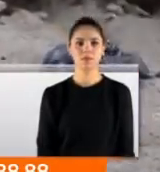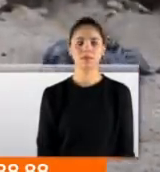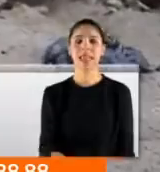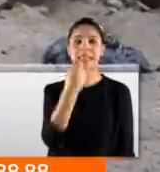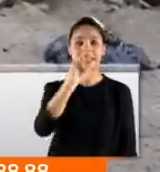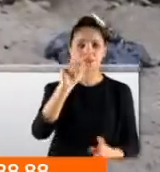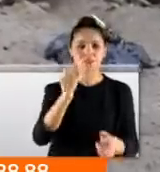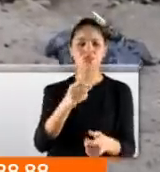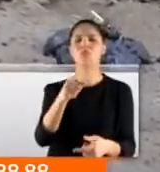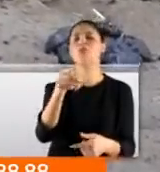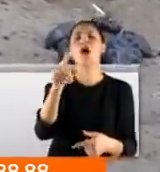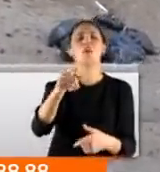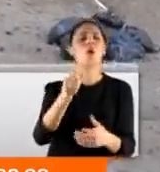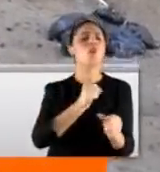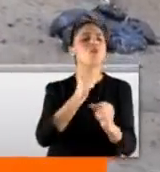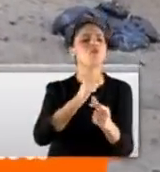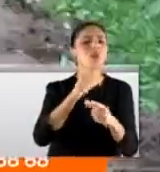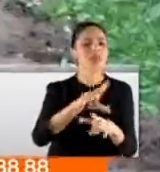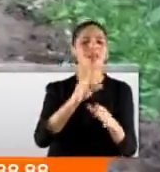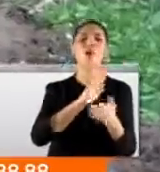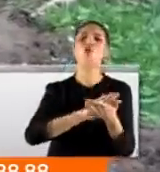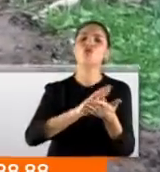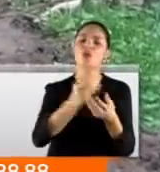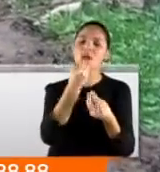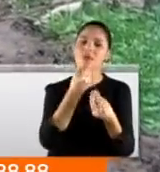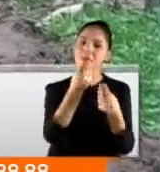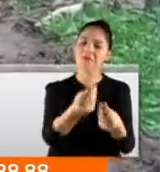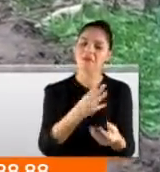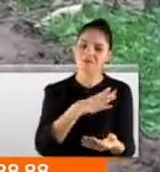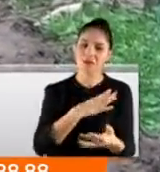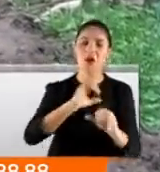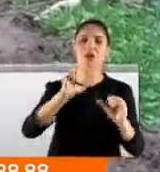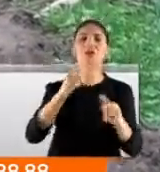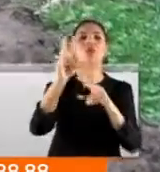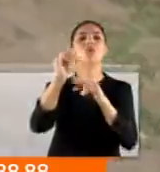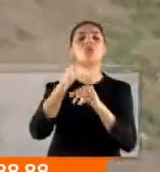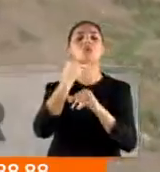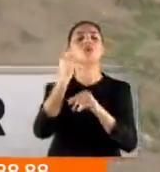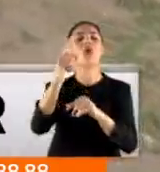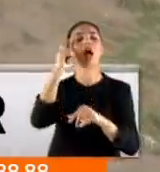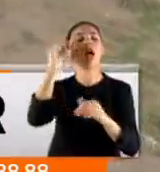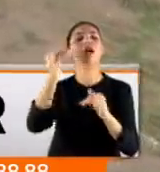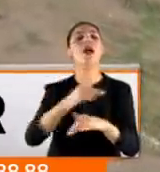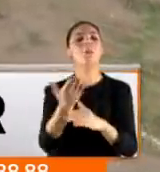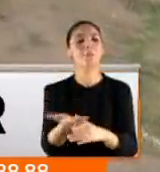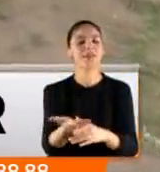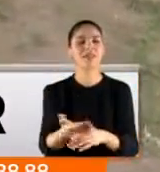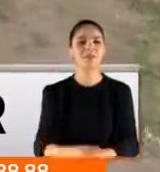Yiyecek bulma kaygıları yok. Aksine çok düzenli besleniyorlar. Hal böyle olunca kış uykusuna yatmak akıllarına gelmiyor.